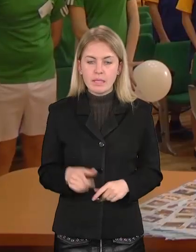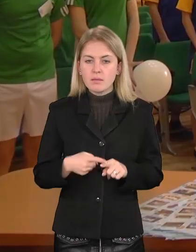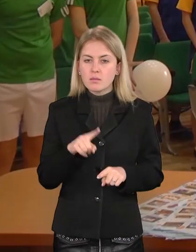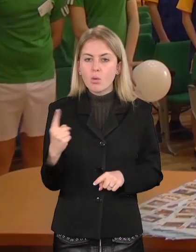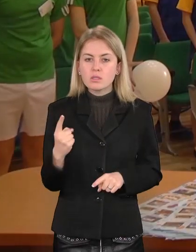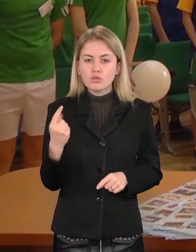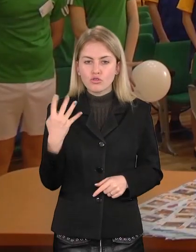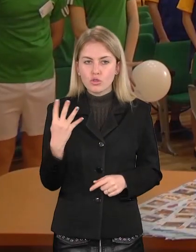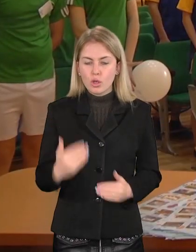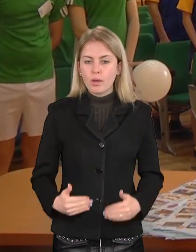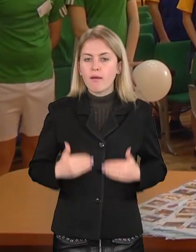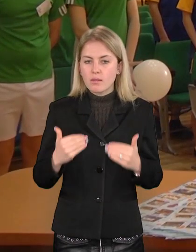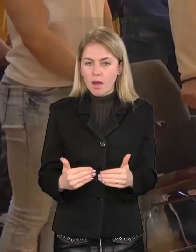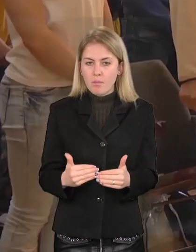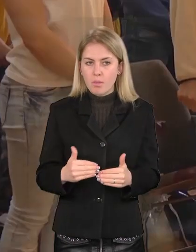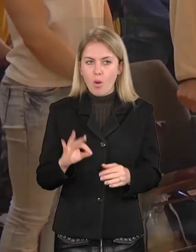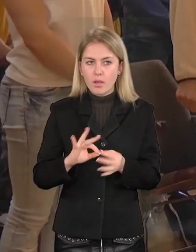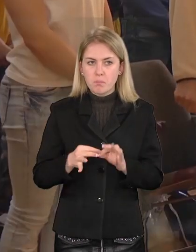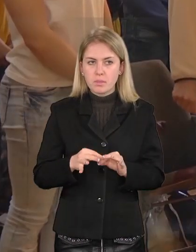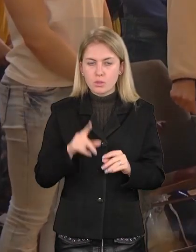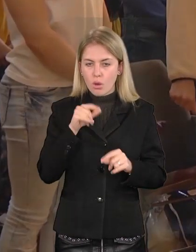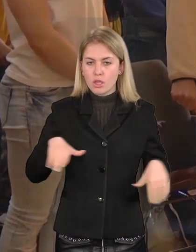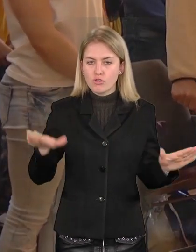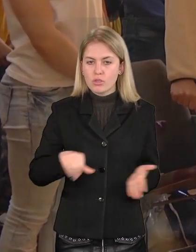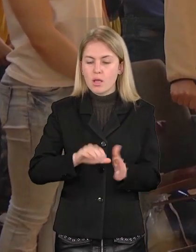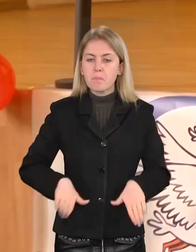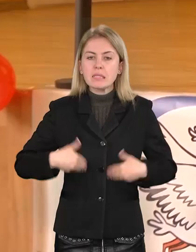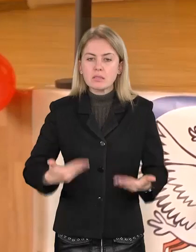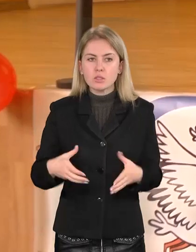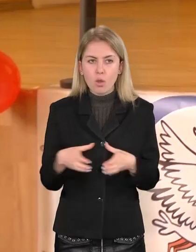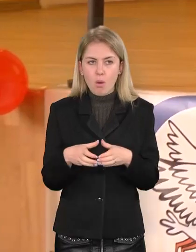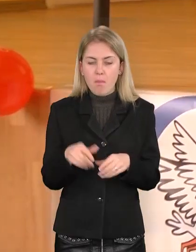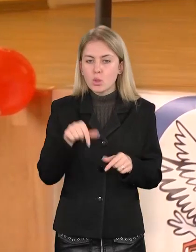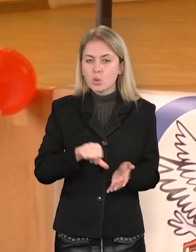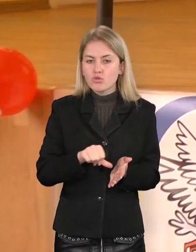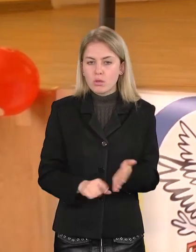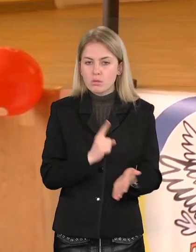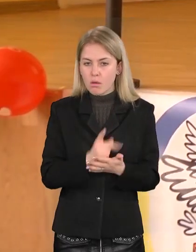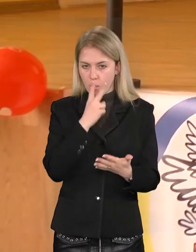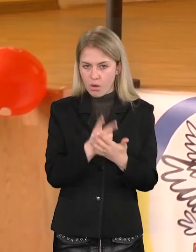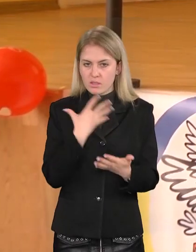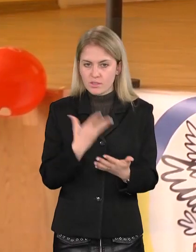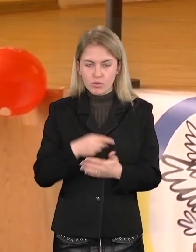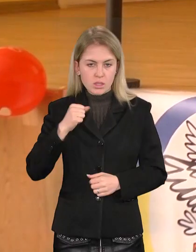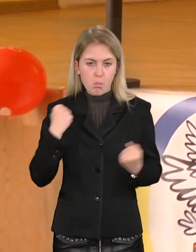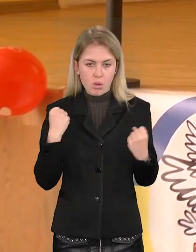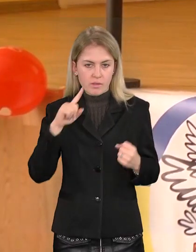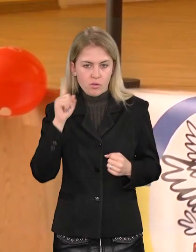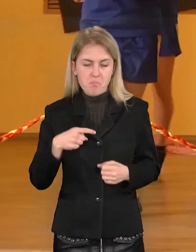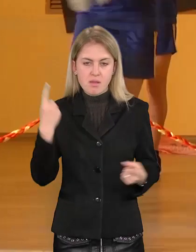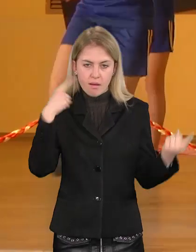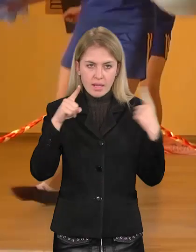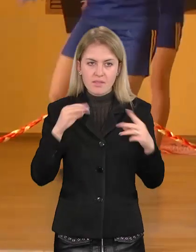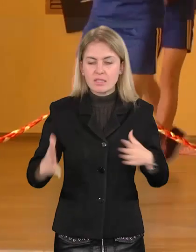Один із 4 етапів олімпійського лелеченяти – презентація команди. Тут учасники мають показати свої спортивні вміння, креативність та